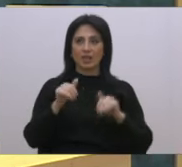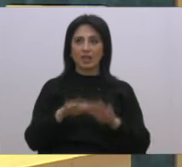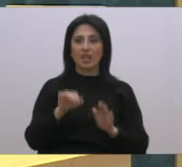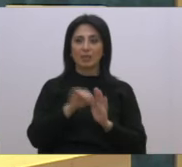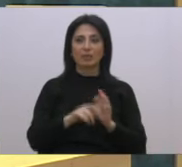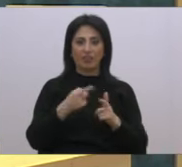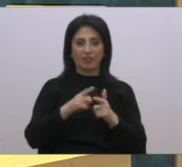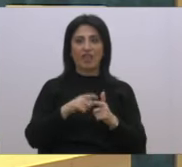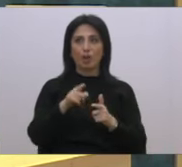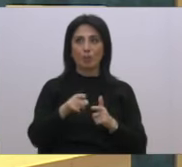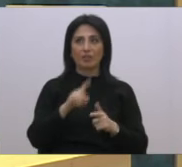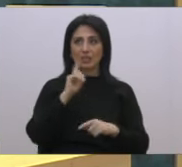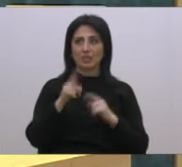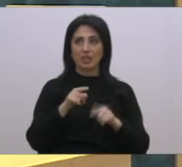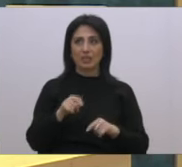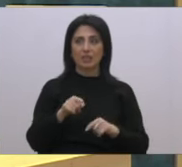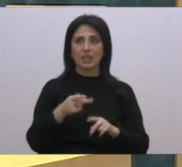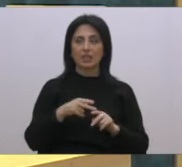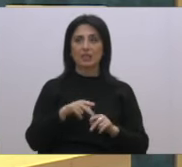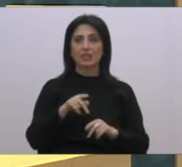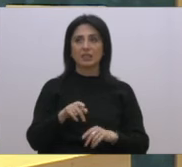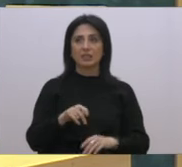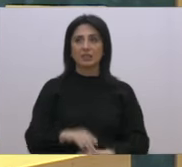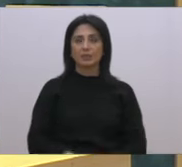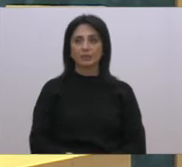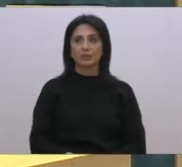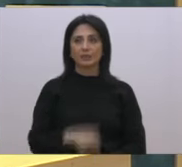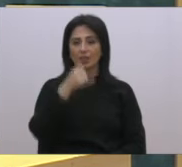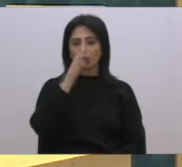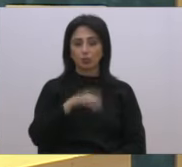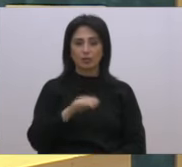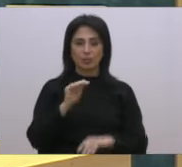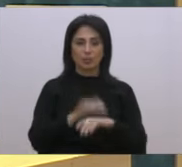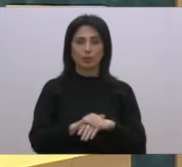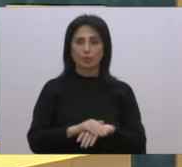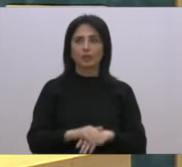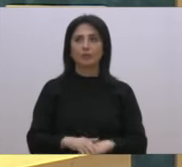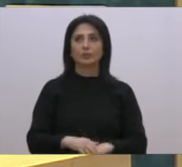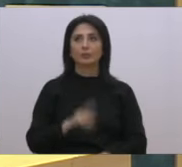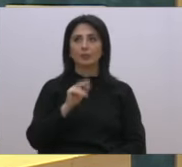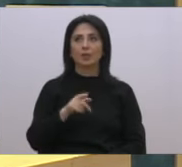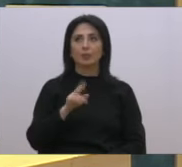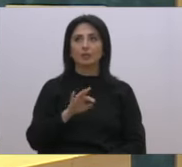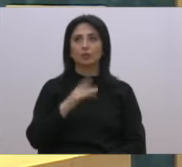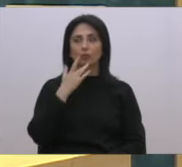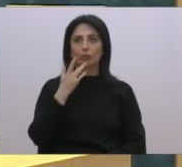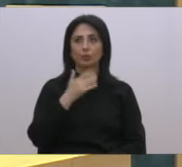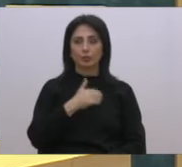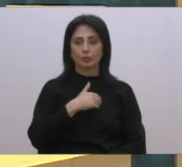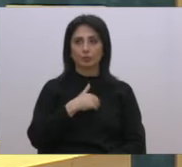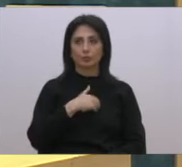უკრაინების ვინაობა, და წელს ეს შეუძლებელია ფაქტობრივად, და ამაშიც პოლიტიკური